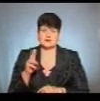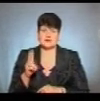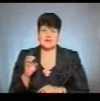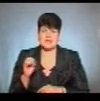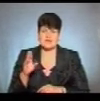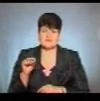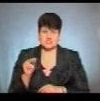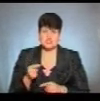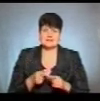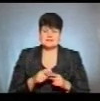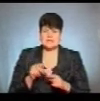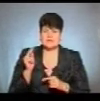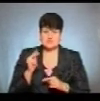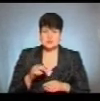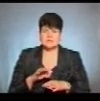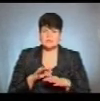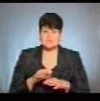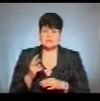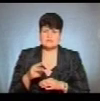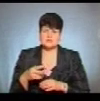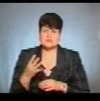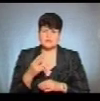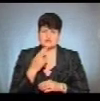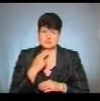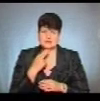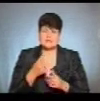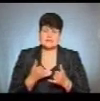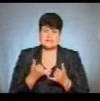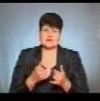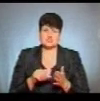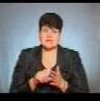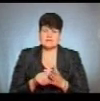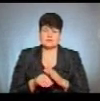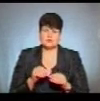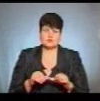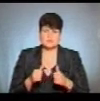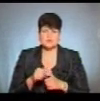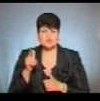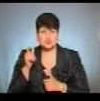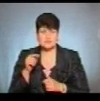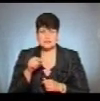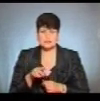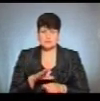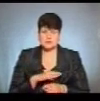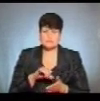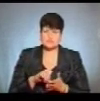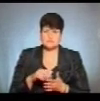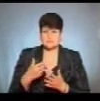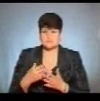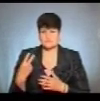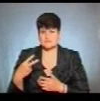повідомив, що такі навчання провели 24 червня для членів виборчої комісії Чорткова. На них були присутні близько 20